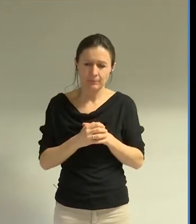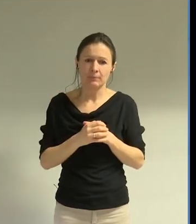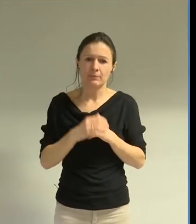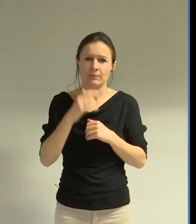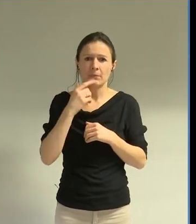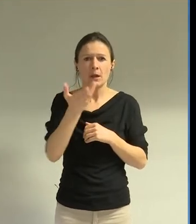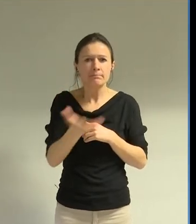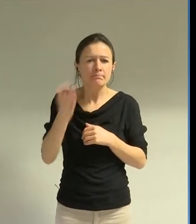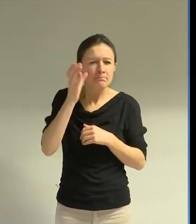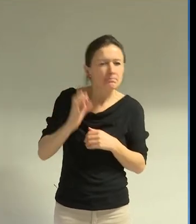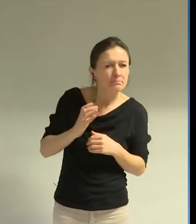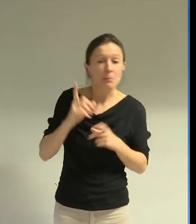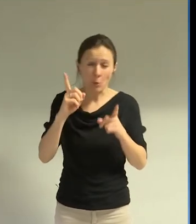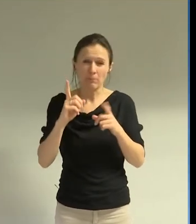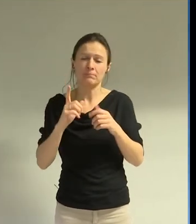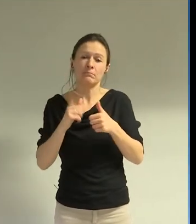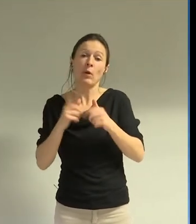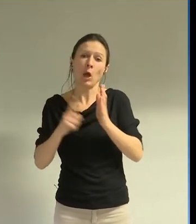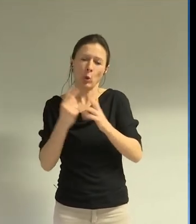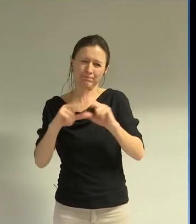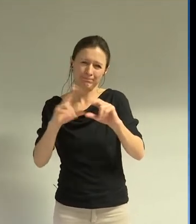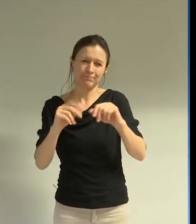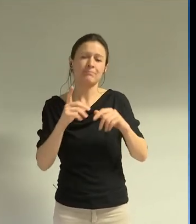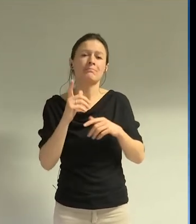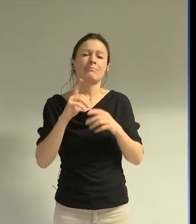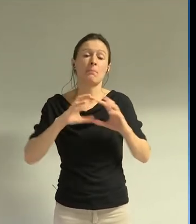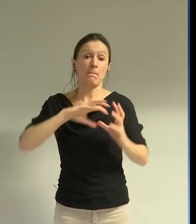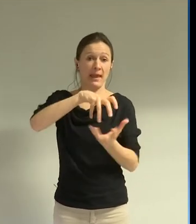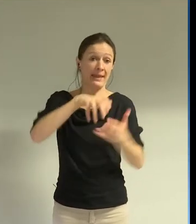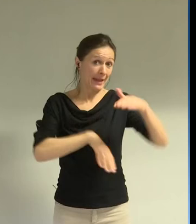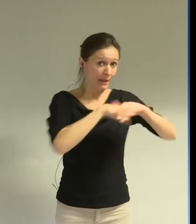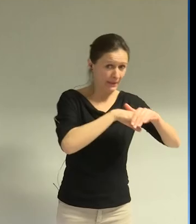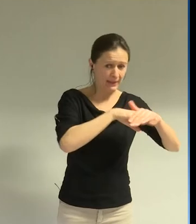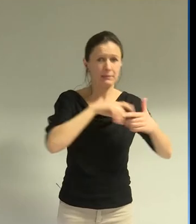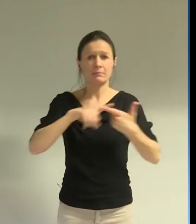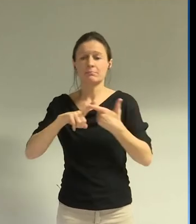les concepts de limites planétaires de portraits donuts et de résilience